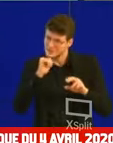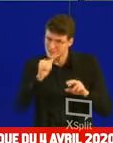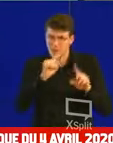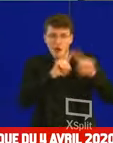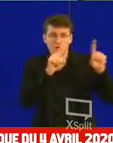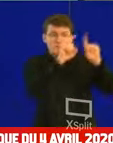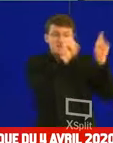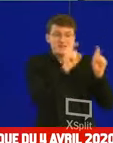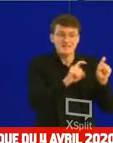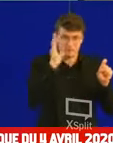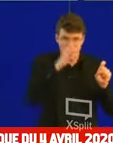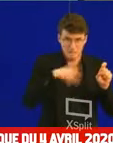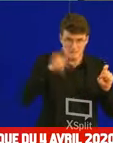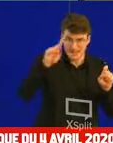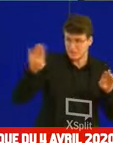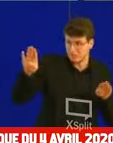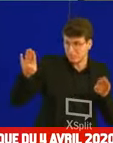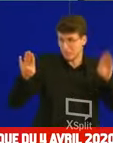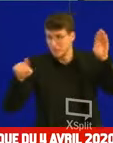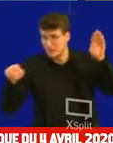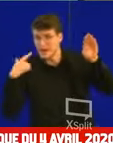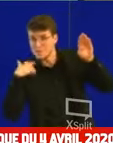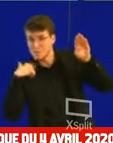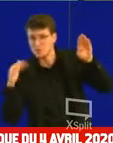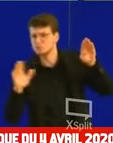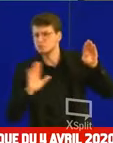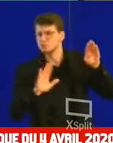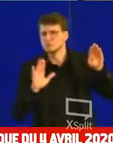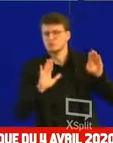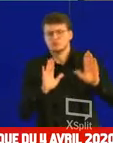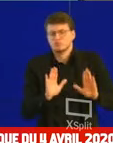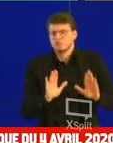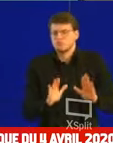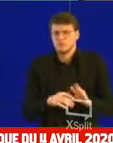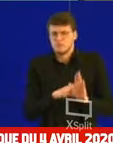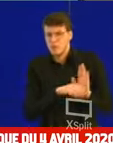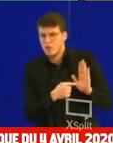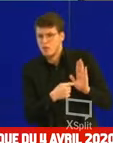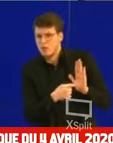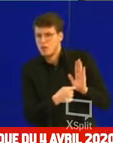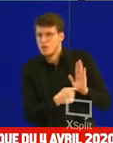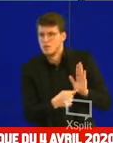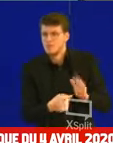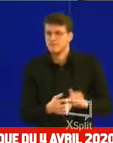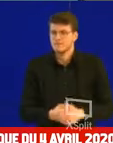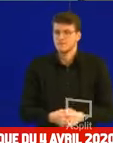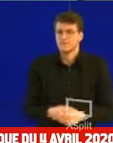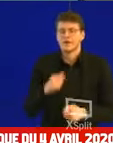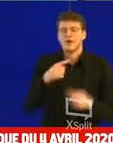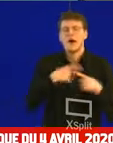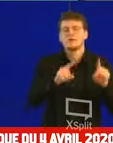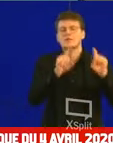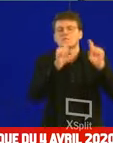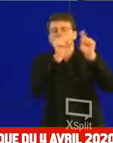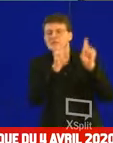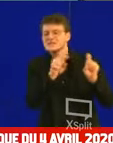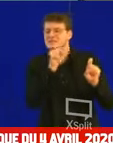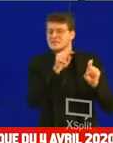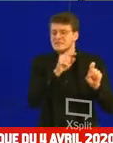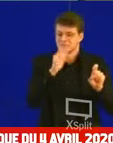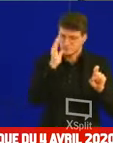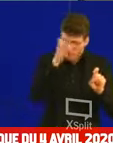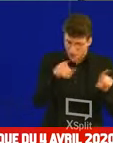atteindre effective r2 autour de prendre des notions limited bowling dans notre pauvre tracts un